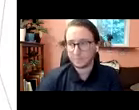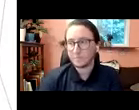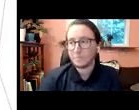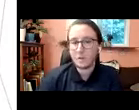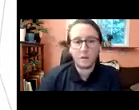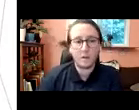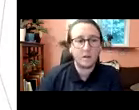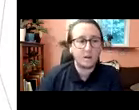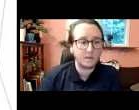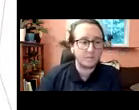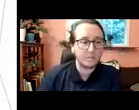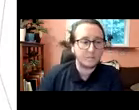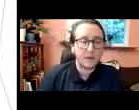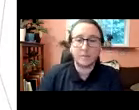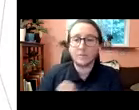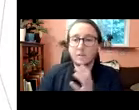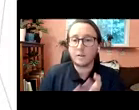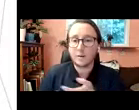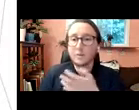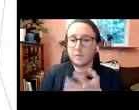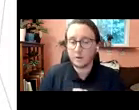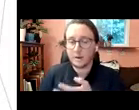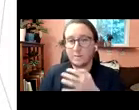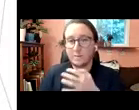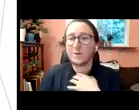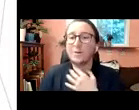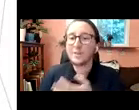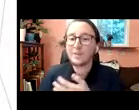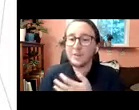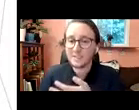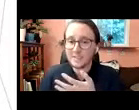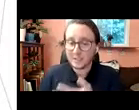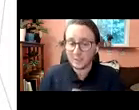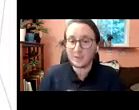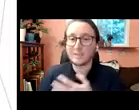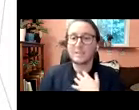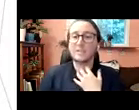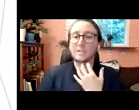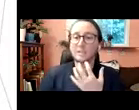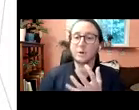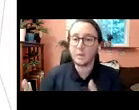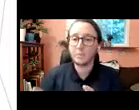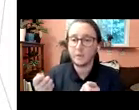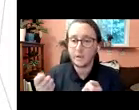troisième personne. On leur a demandé de donner la plus quantité de détails possible.